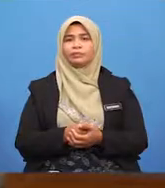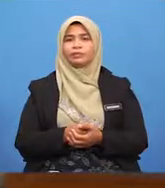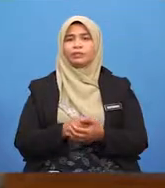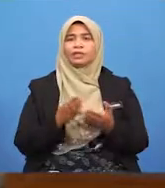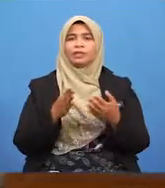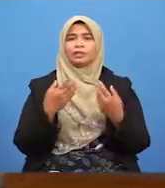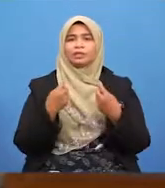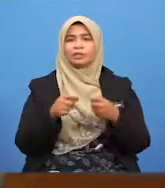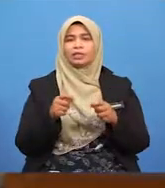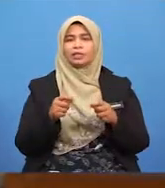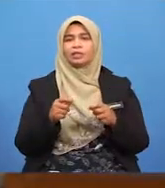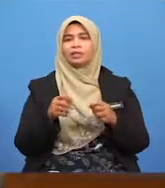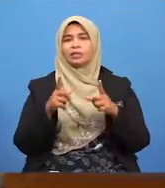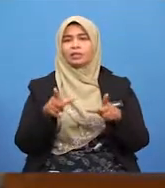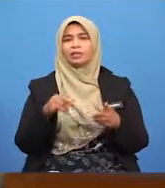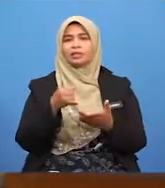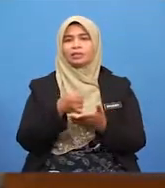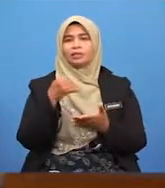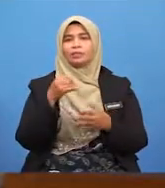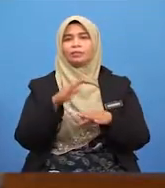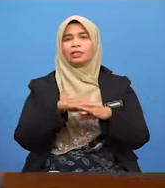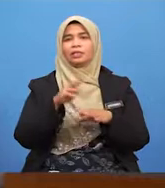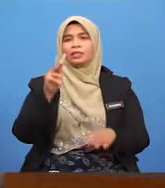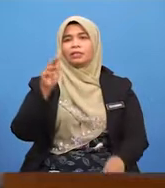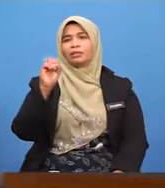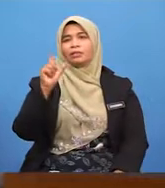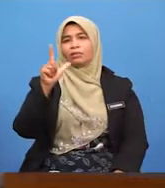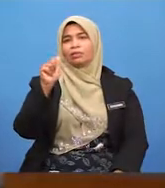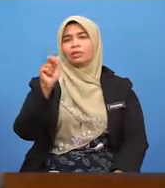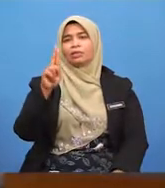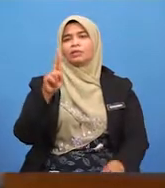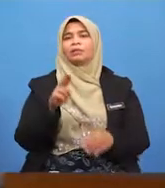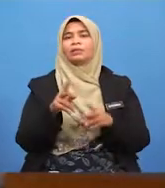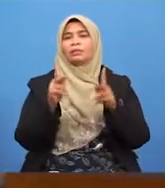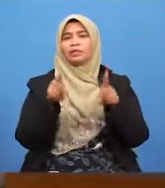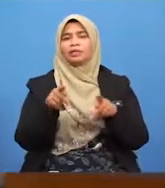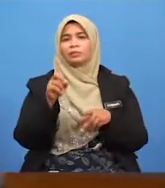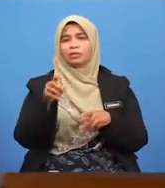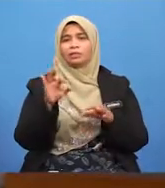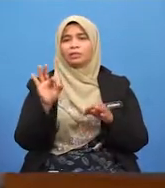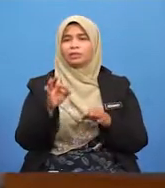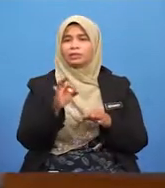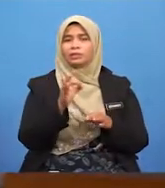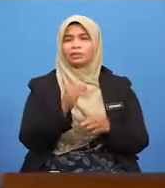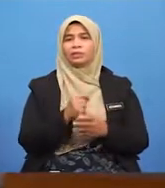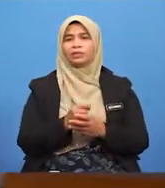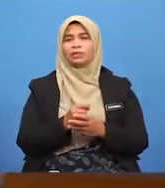setelah menyimak pretty pada kolom belajar perlu menjahit